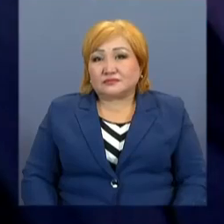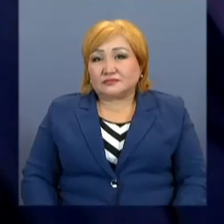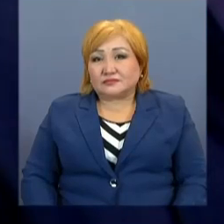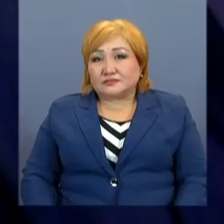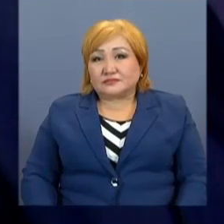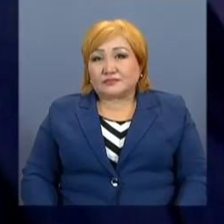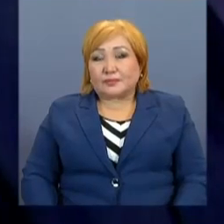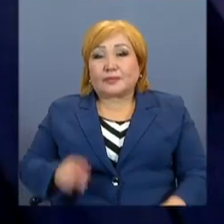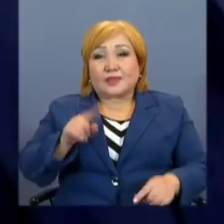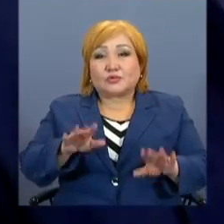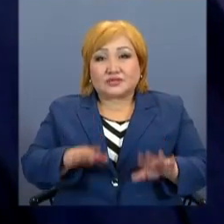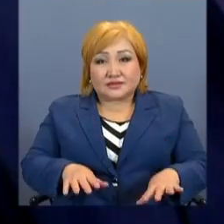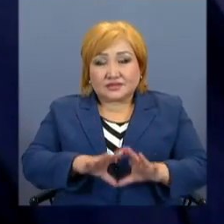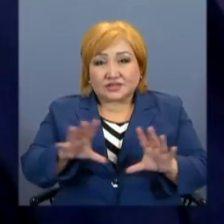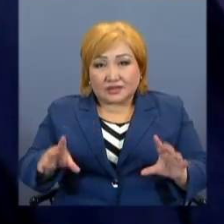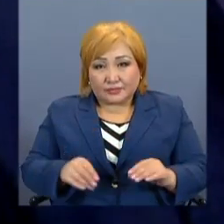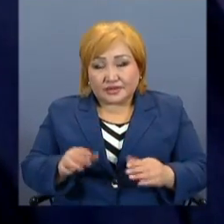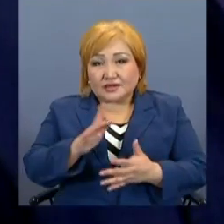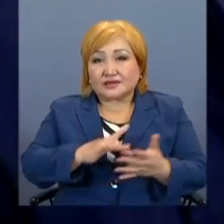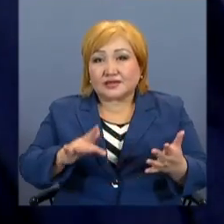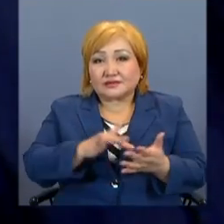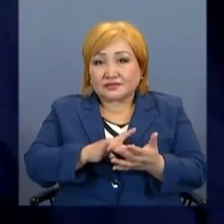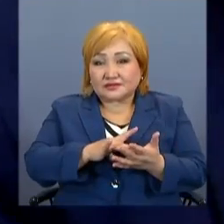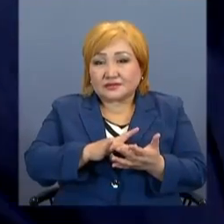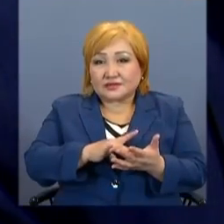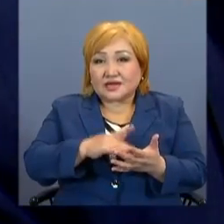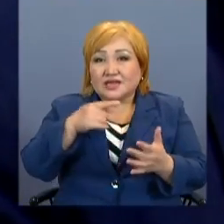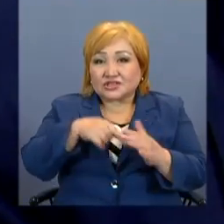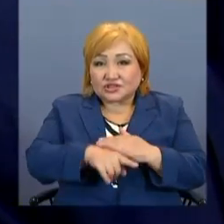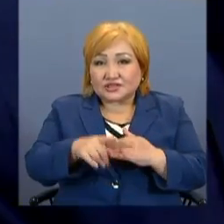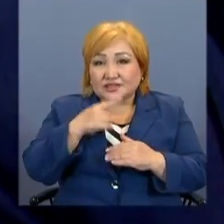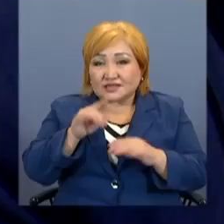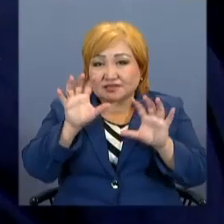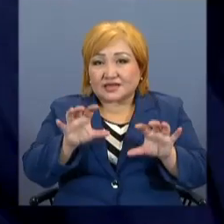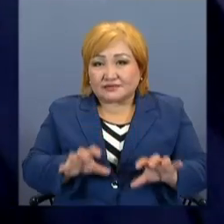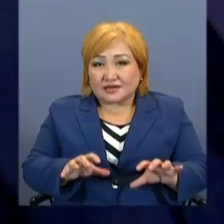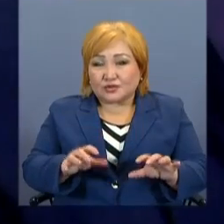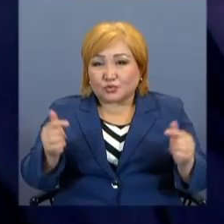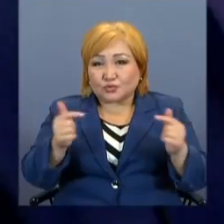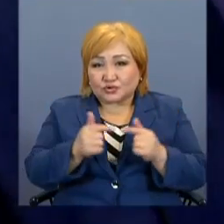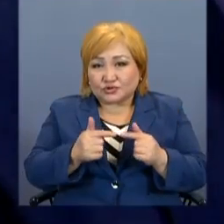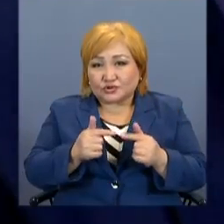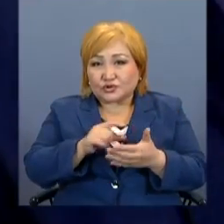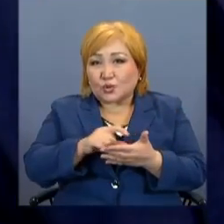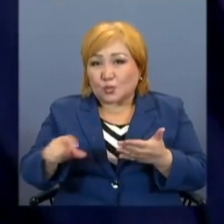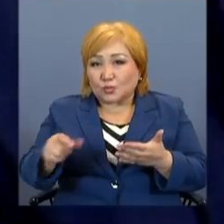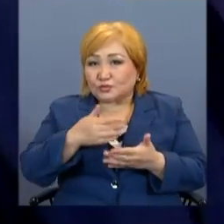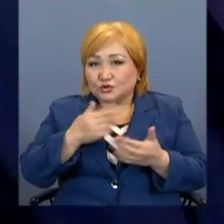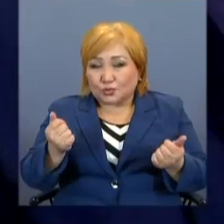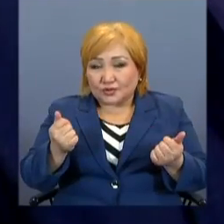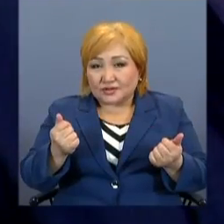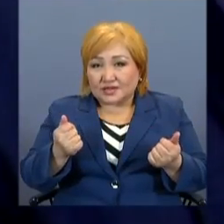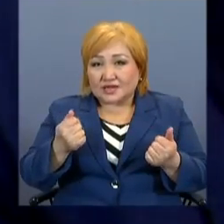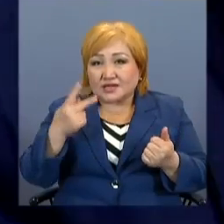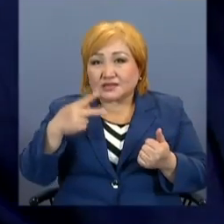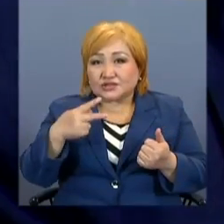жалпы қаланың ішінде деген заңда ұғым жоқ, шектелген ұғым жоқ. 25 тонна дегеніміз